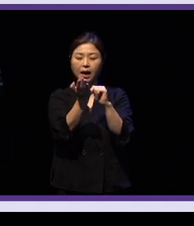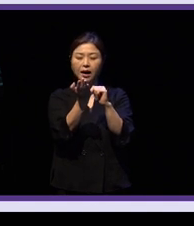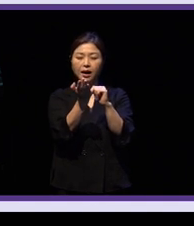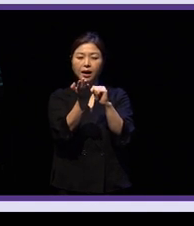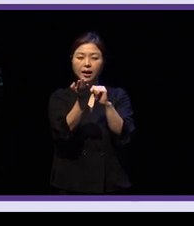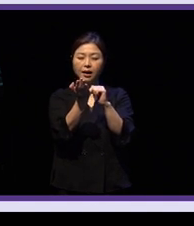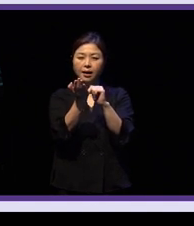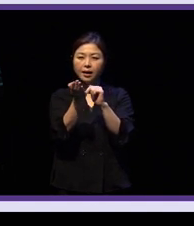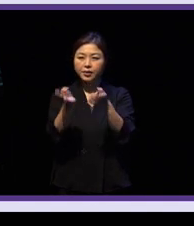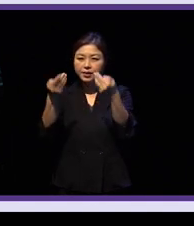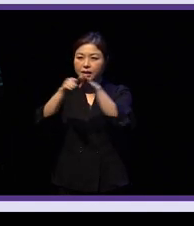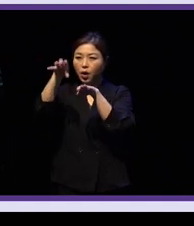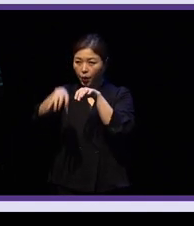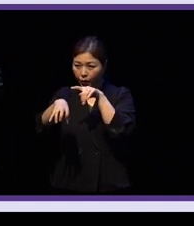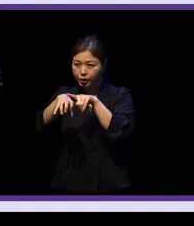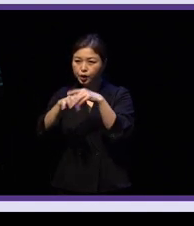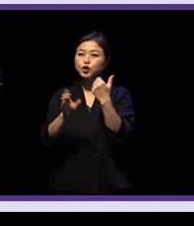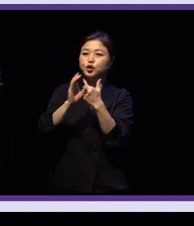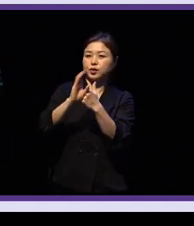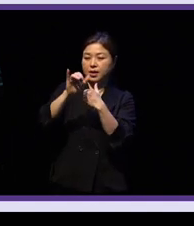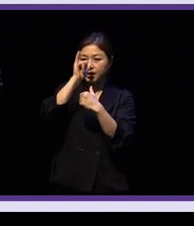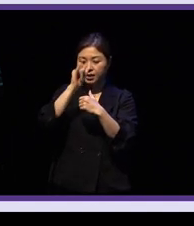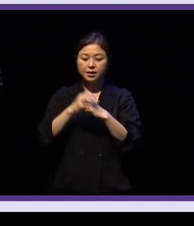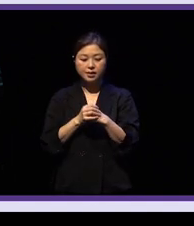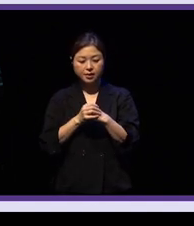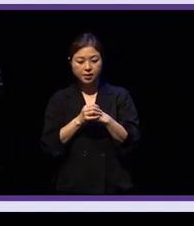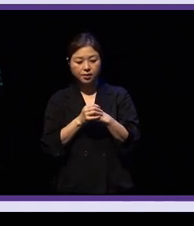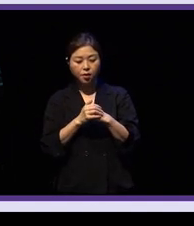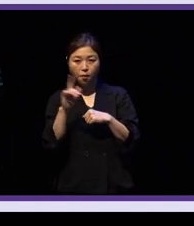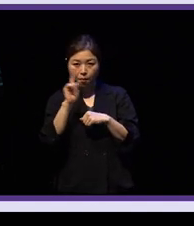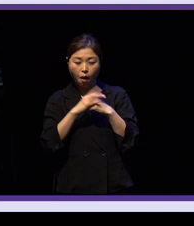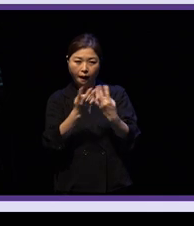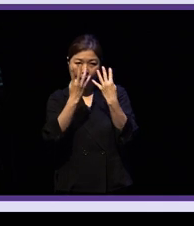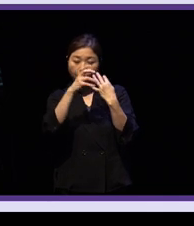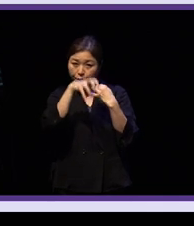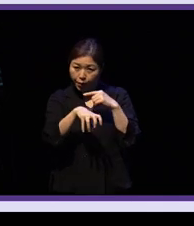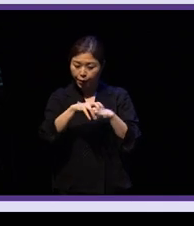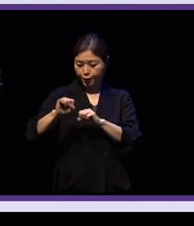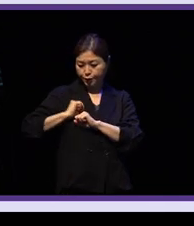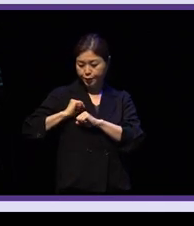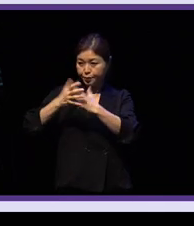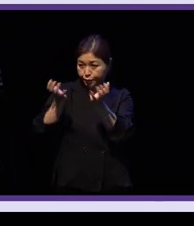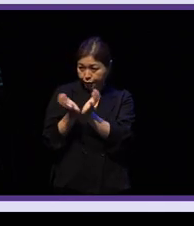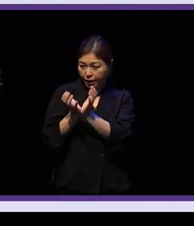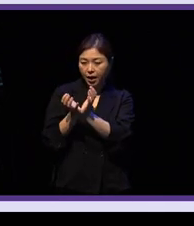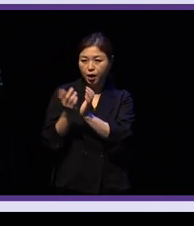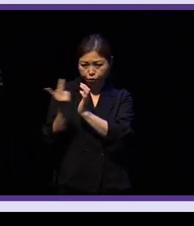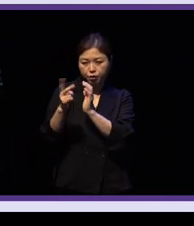있습니다 교정 특수교정시설과 군부대의 좀